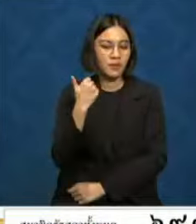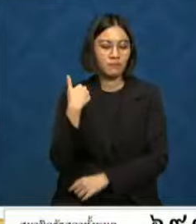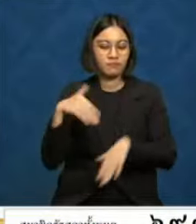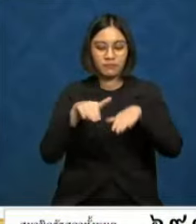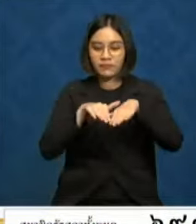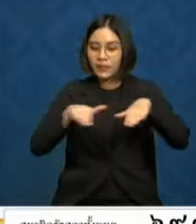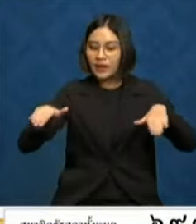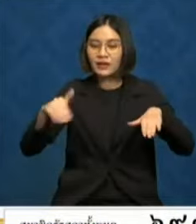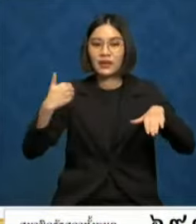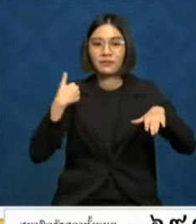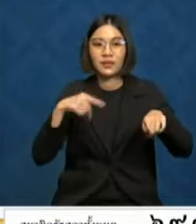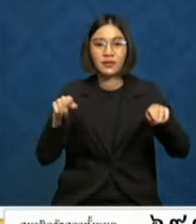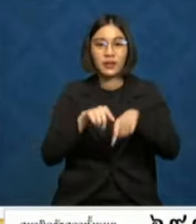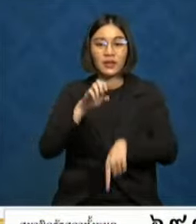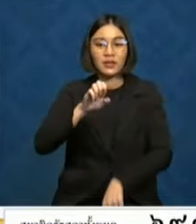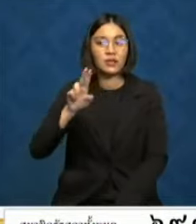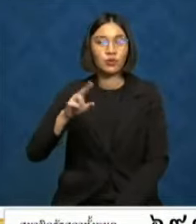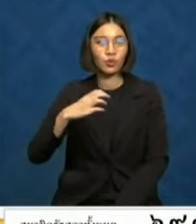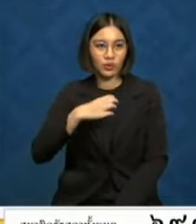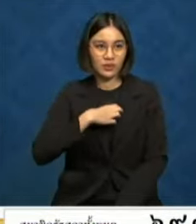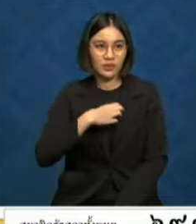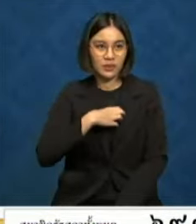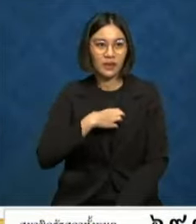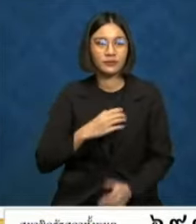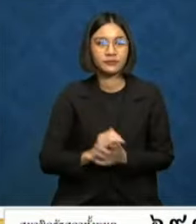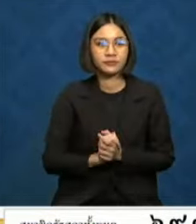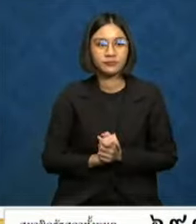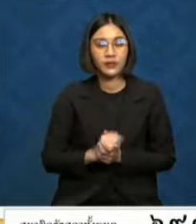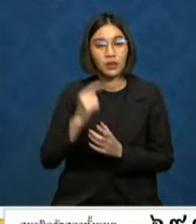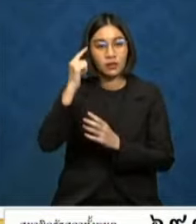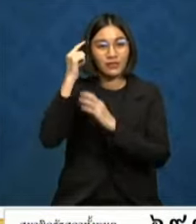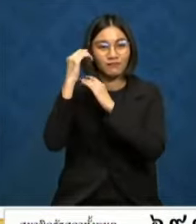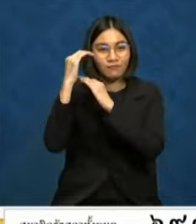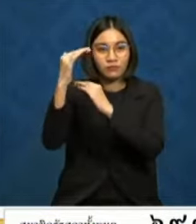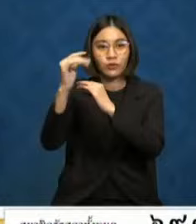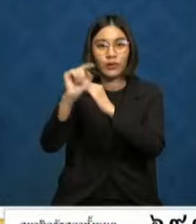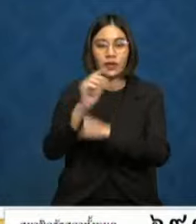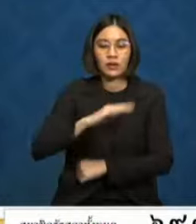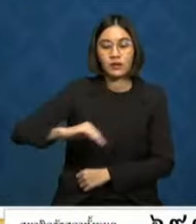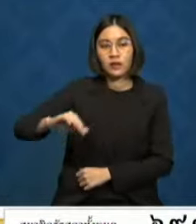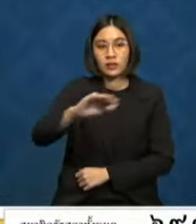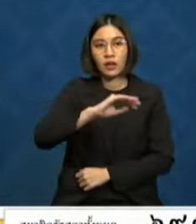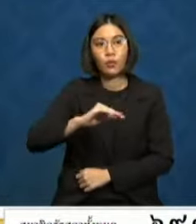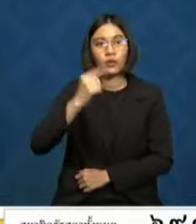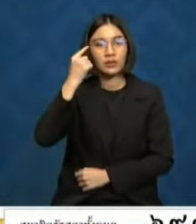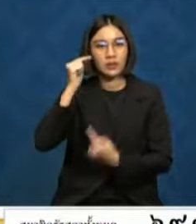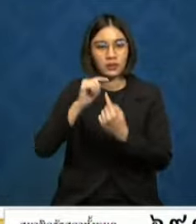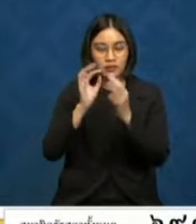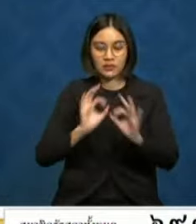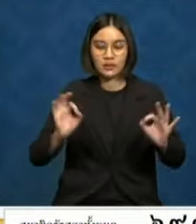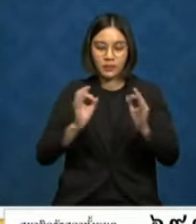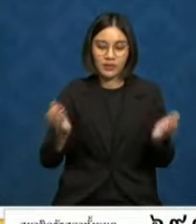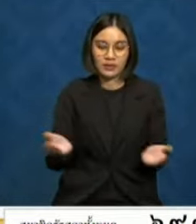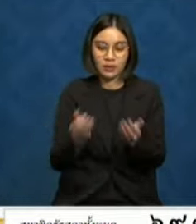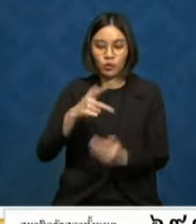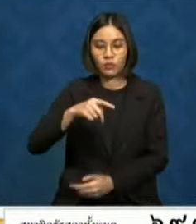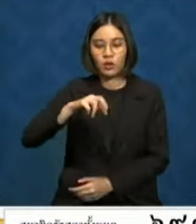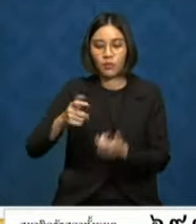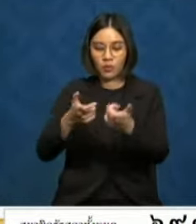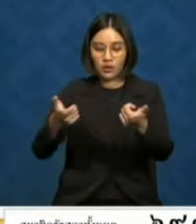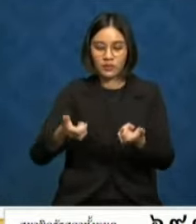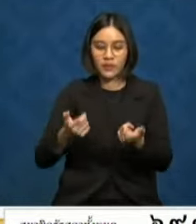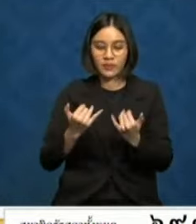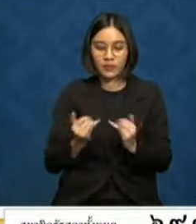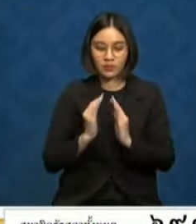าตรฐานอย่างที่สหภาพยุโรปเขาต้องการนะครับก็หวังว่าหลายท่านจะให้ความสนับสนุนกับร่างข้อตกลงนี้ครับขอบ